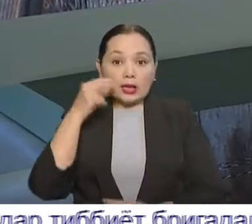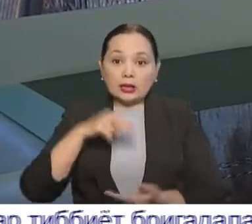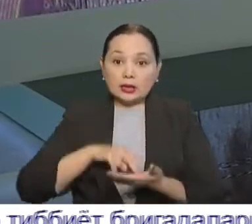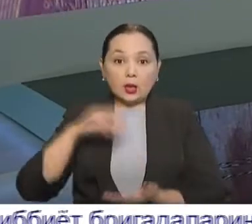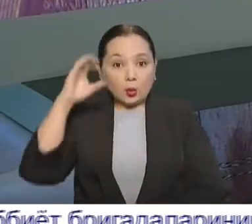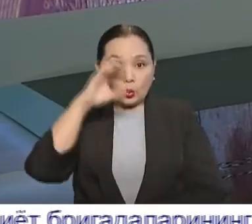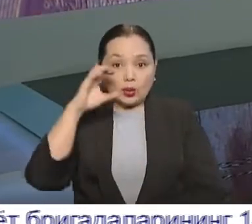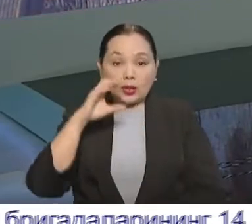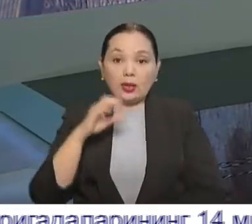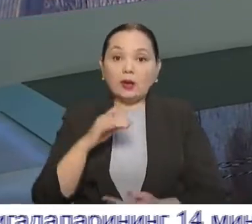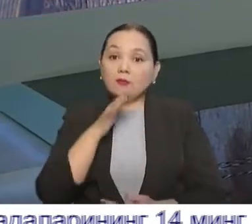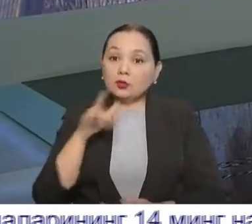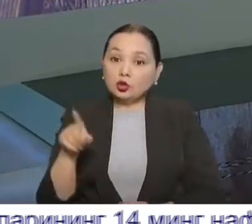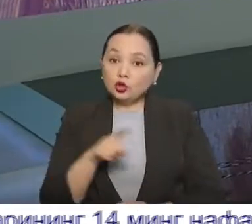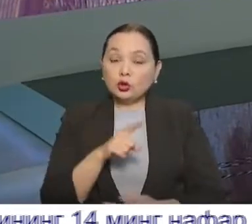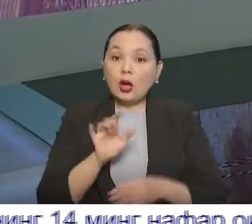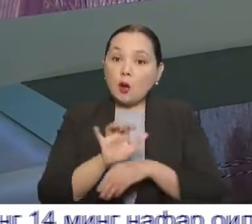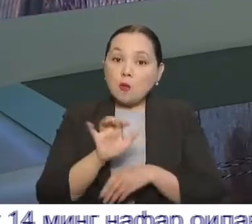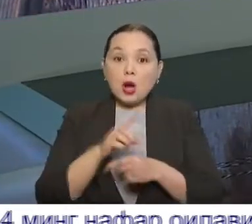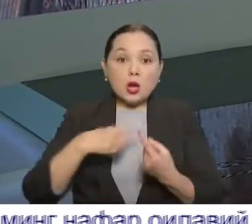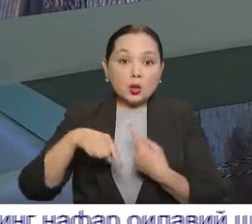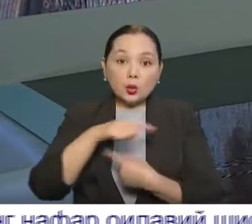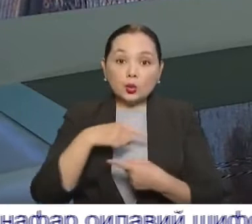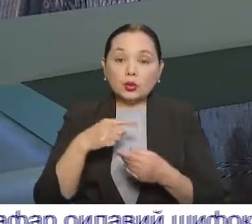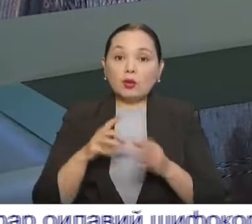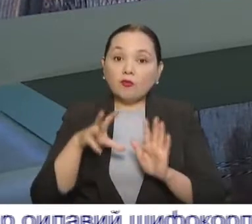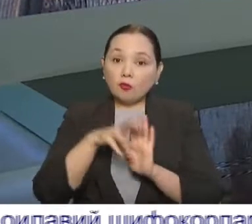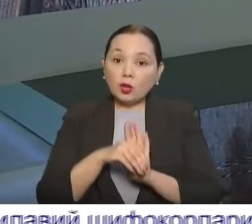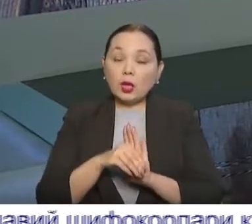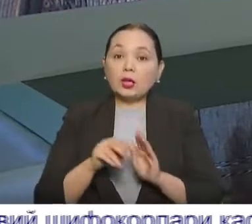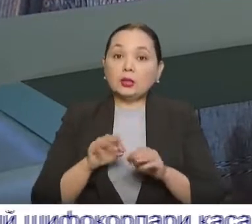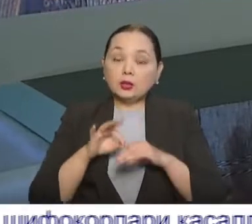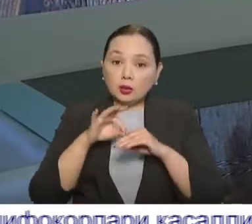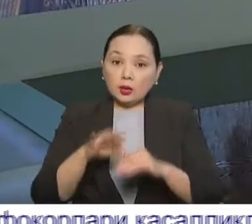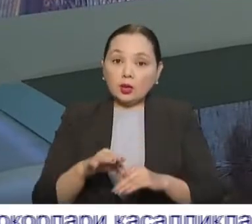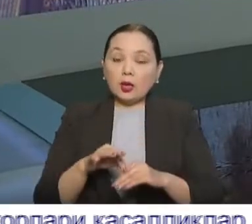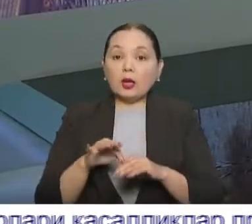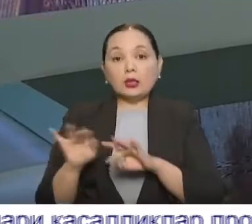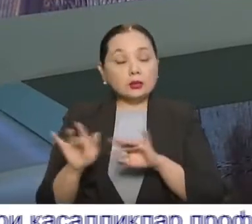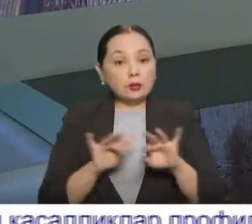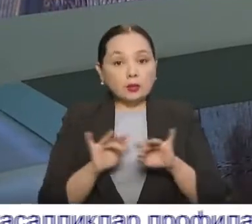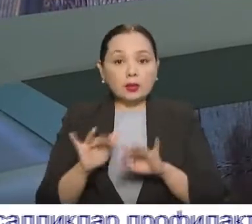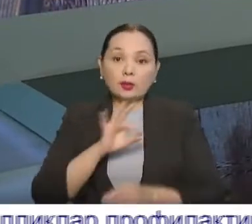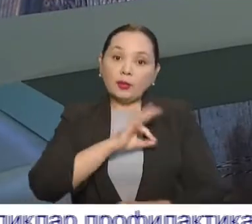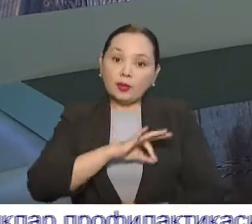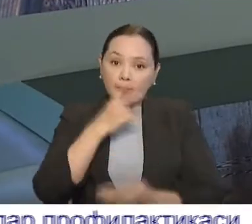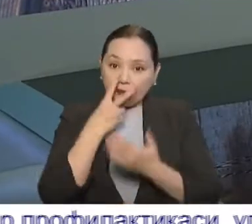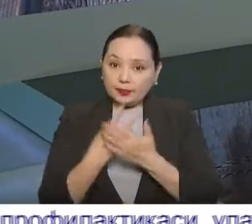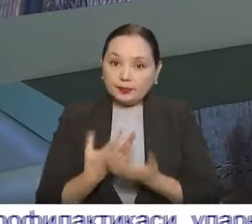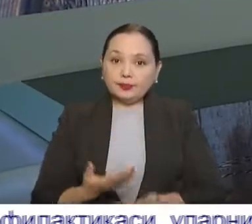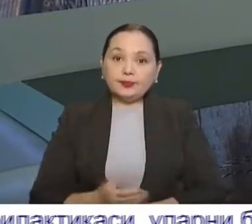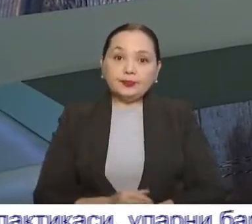Узбекистан. 37% данного вида бобовых, введенных под неместную в 2021 году, было экспортировано именно из нашей страны.